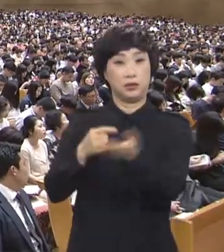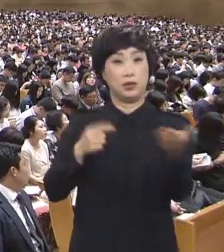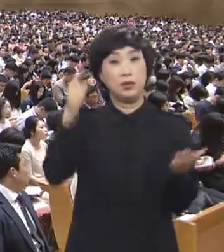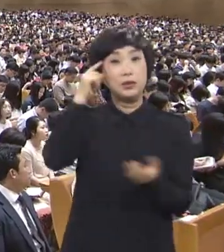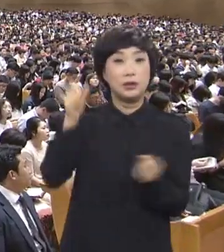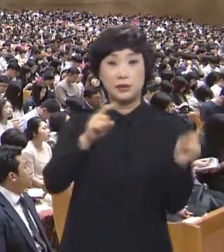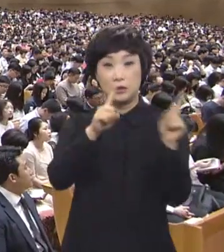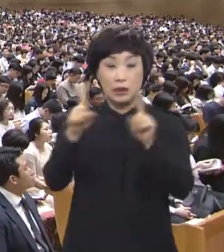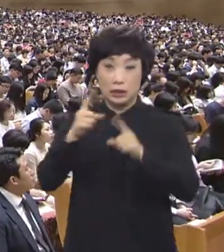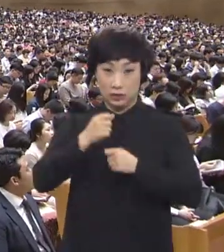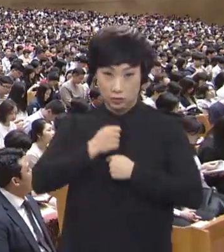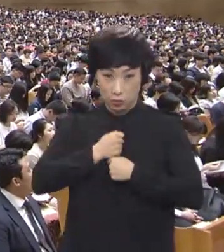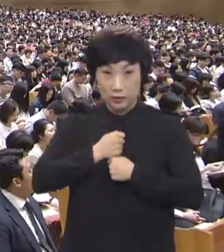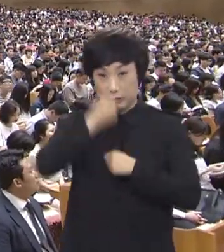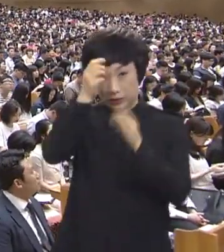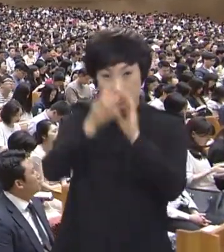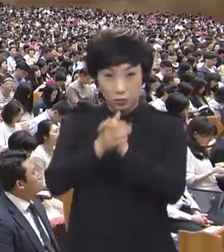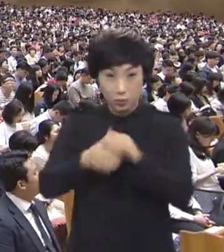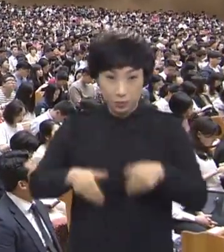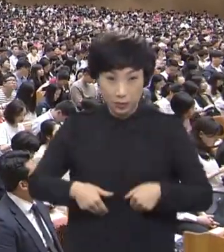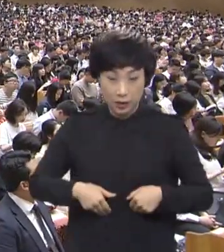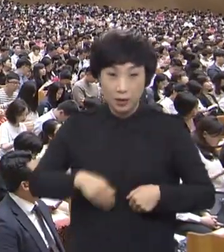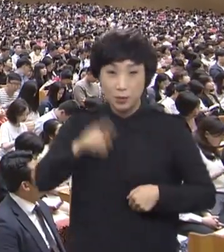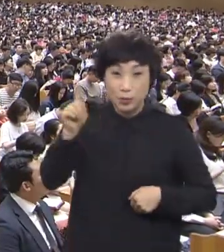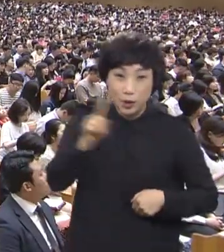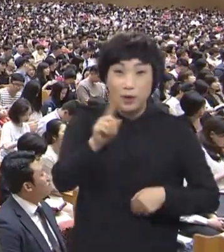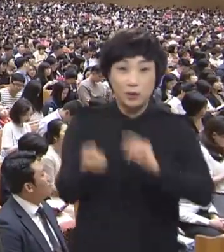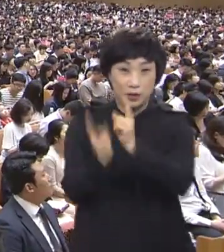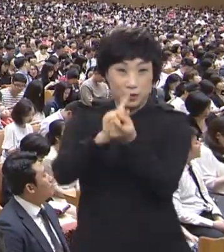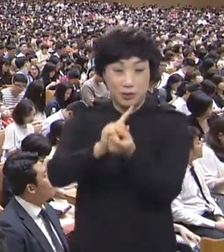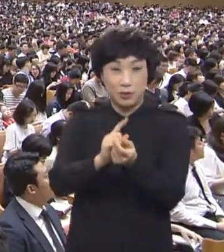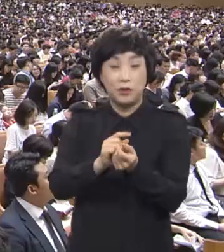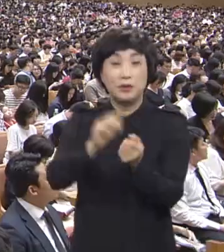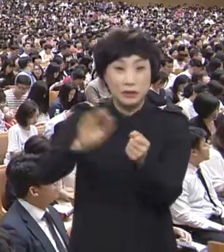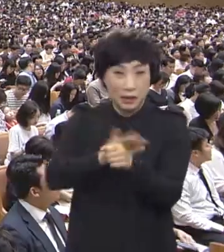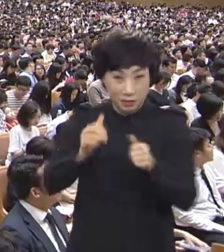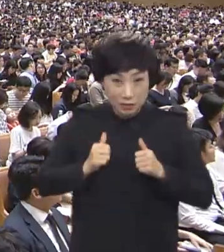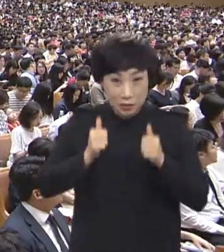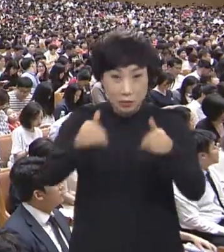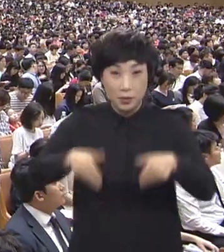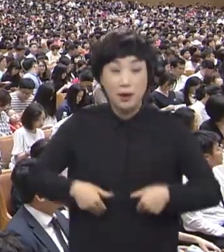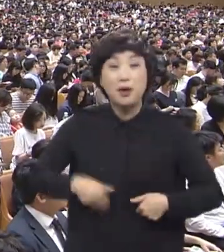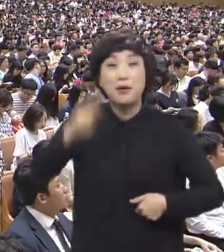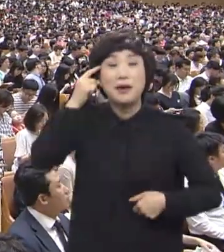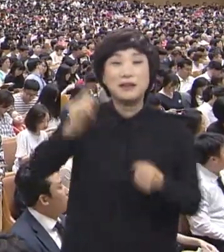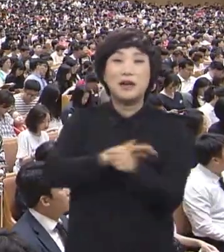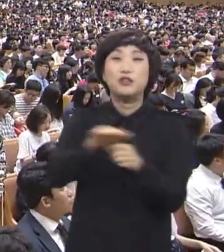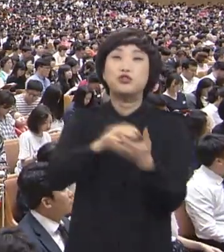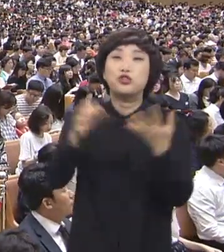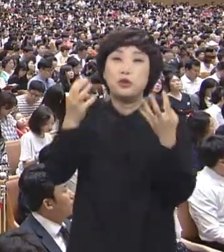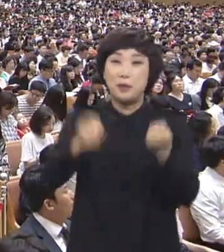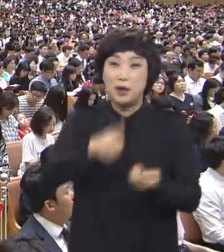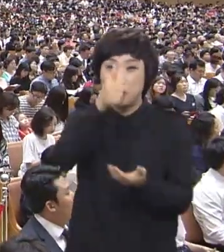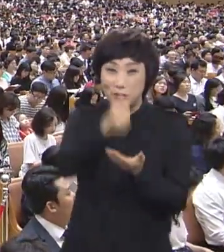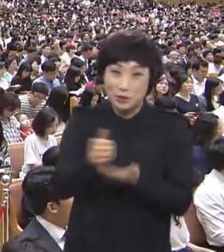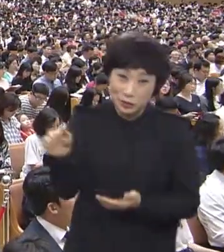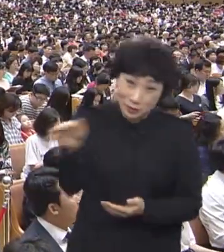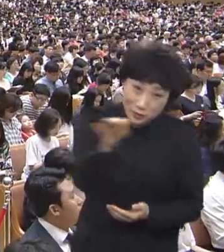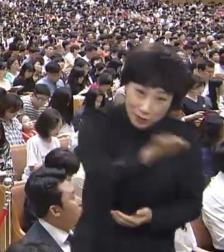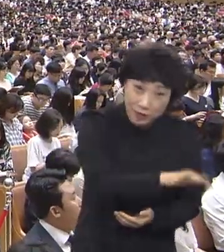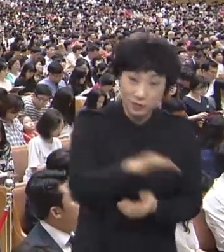정신을 차리고 근신하여 기도하라 무엇보다도 열심으로 서로 사랑할지니 사랑은 허다한 죄를 덮느니라